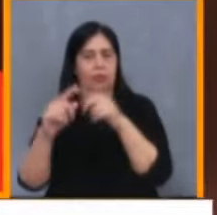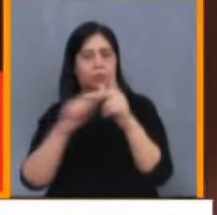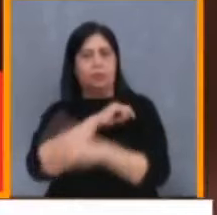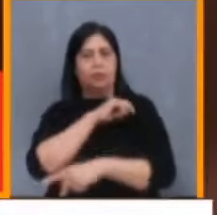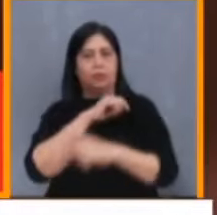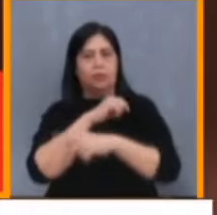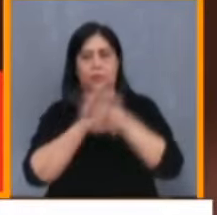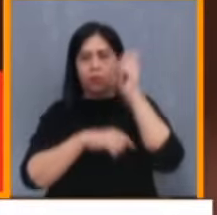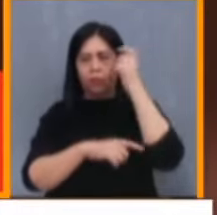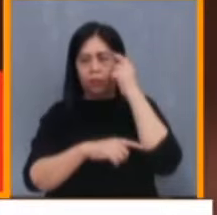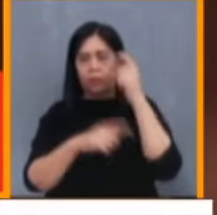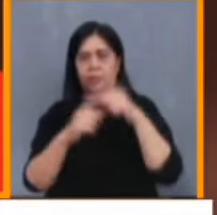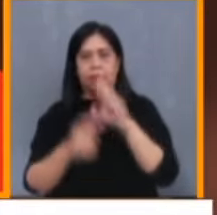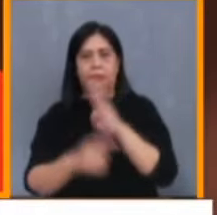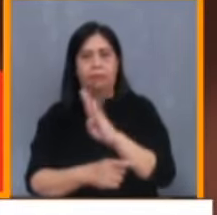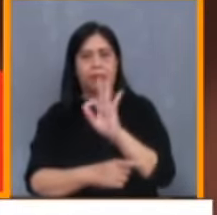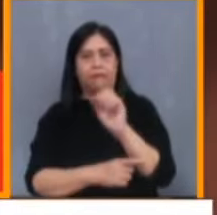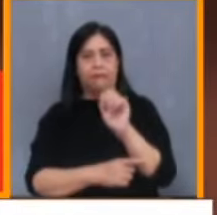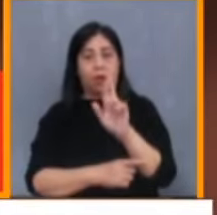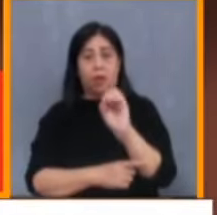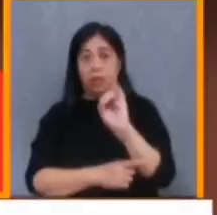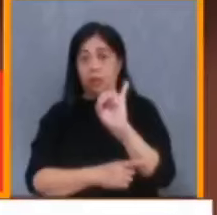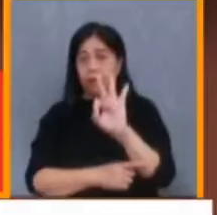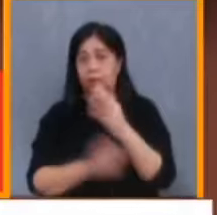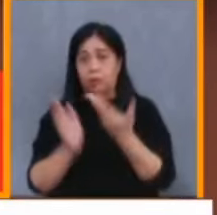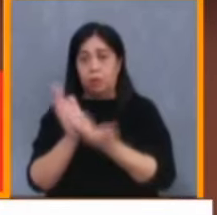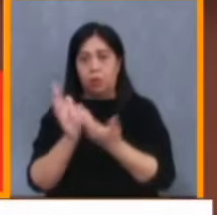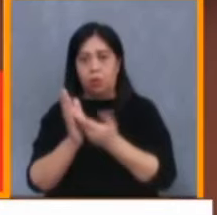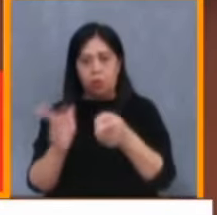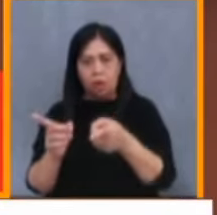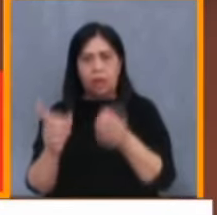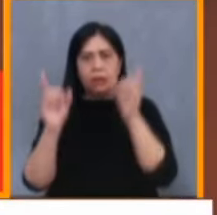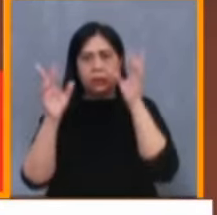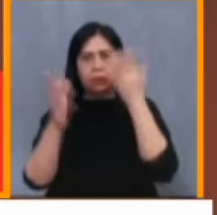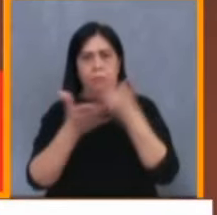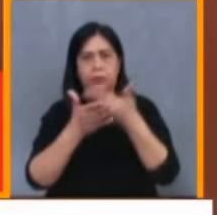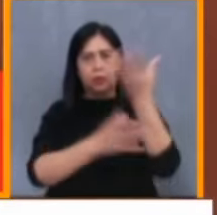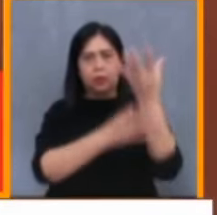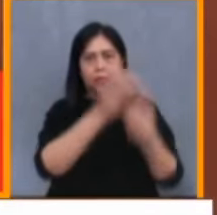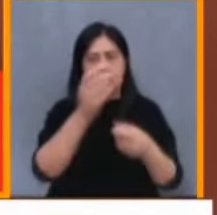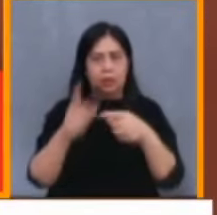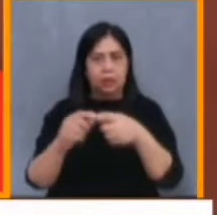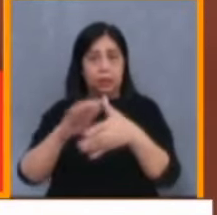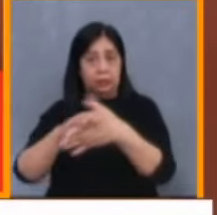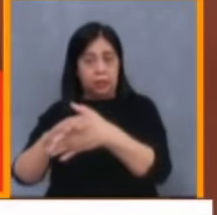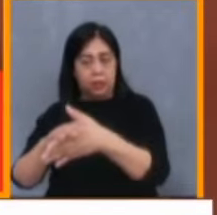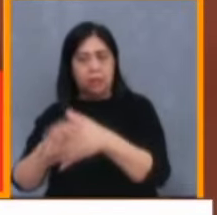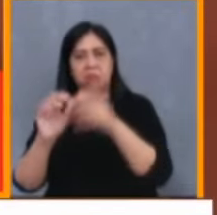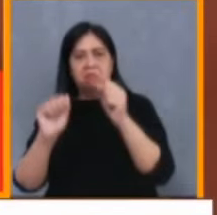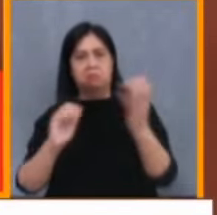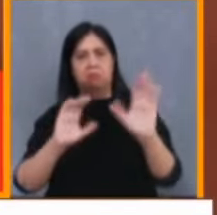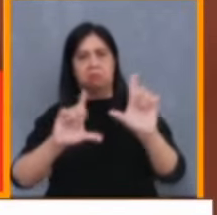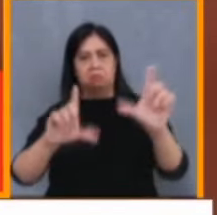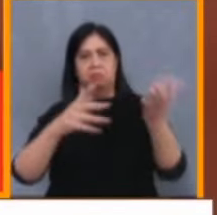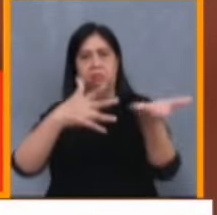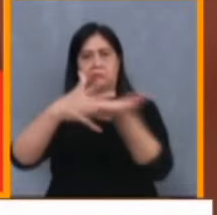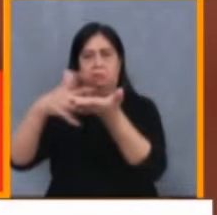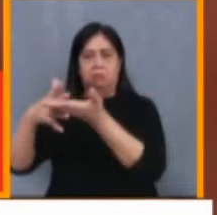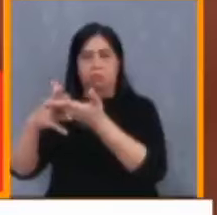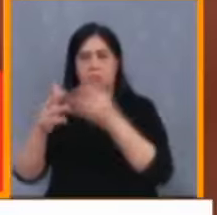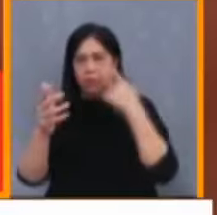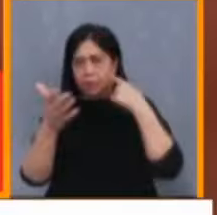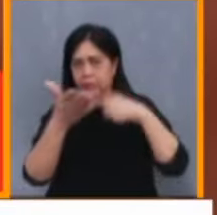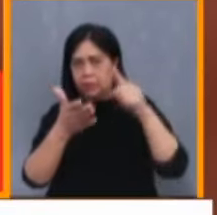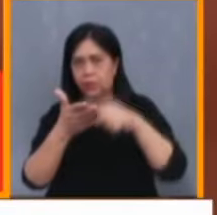BFAR. Kung mapatunayan na endangered ang pating, maaring maharap sa kaso ang mga sangkot. Tinetrace na ng BFAR ang may-ari ng